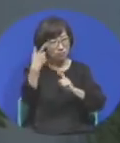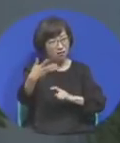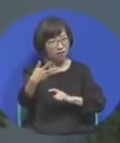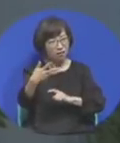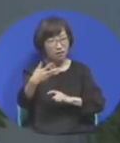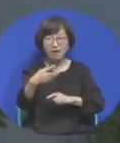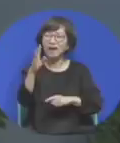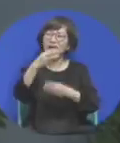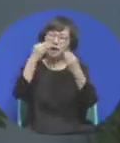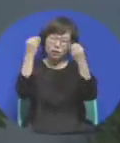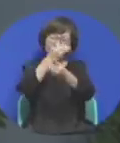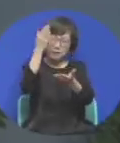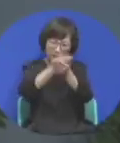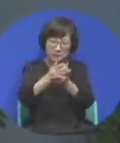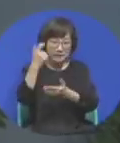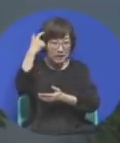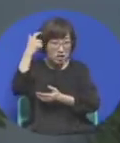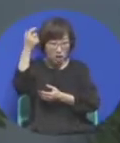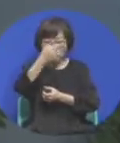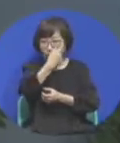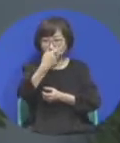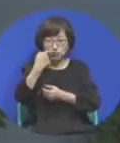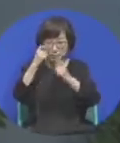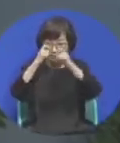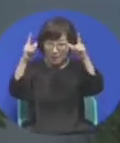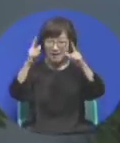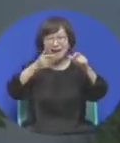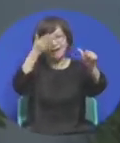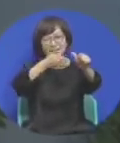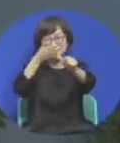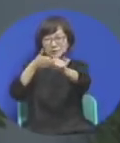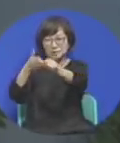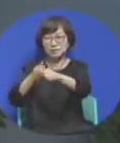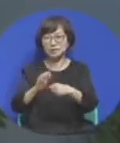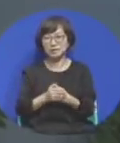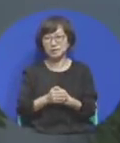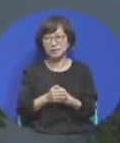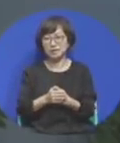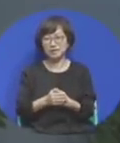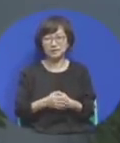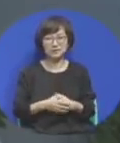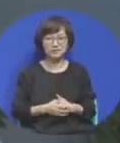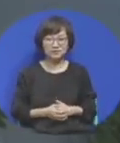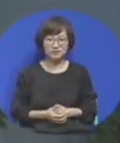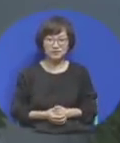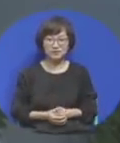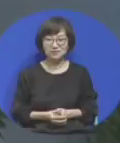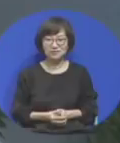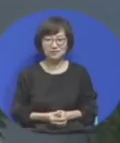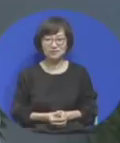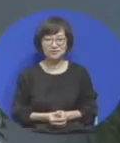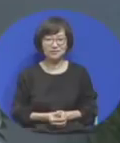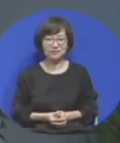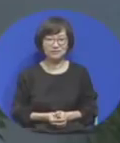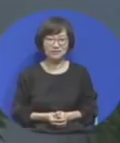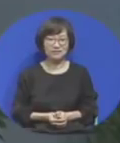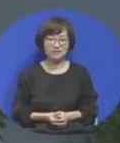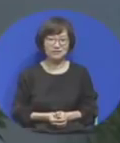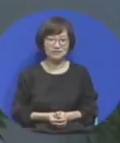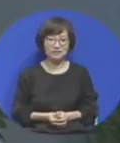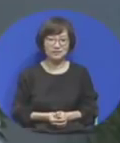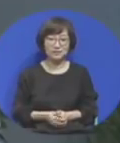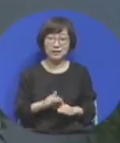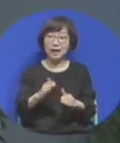open your spiritual eyes. 그런 식으로 신앙생활하면요, 세상에서 못 살아남습니다. You cannot survive in this world if you live your walk of faith that way.